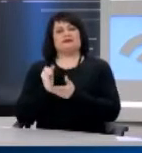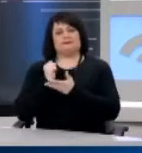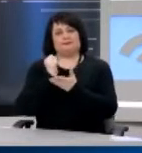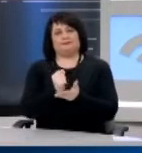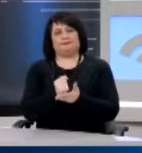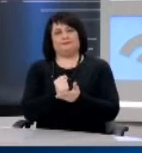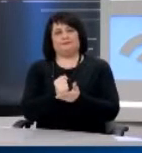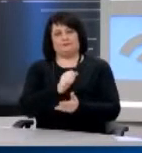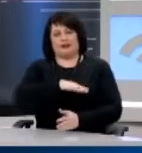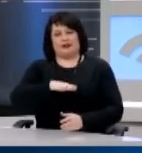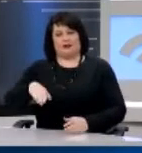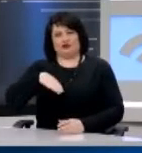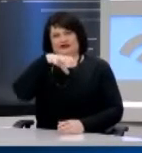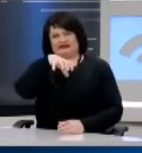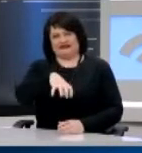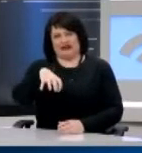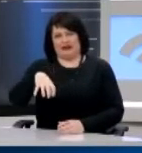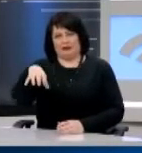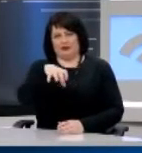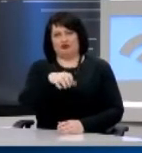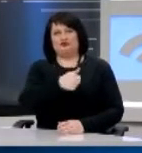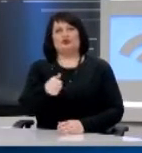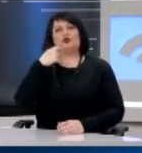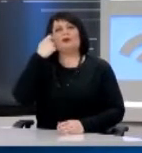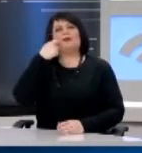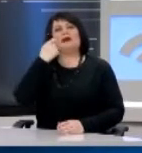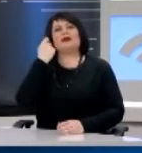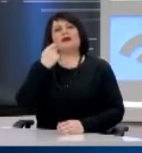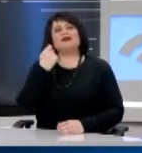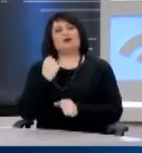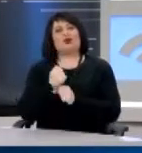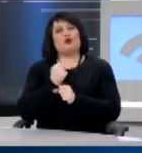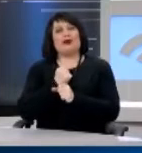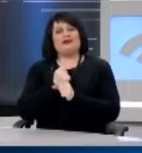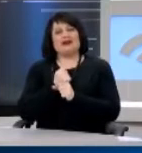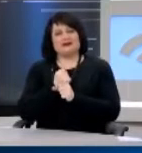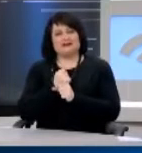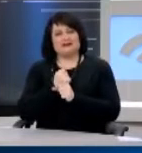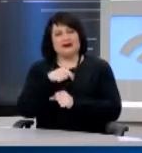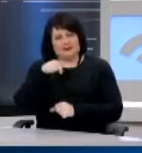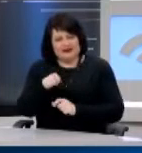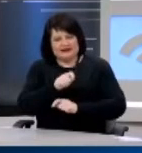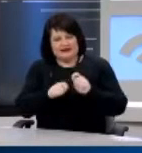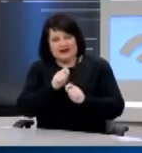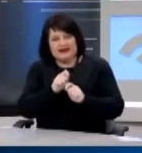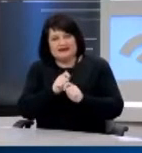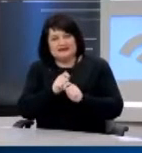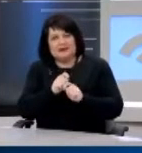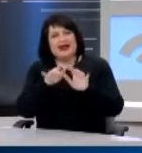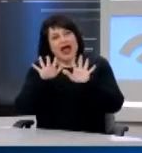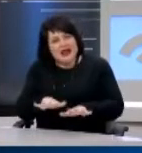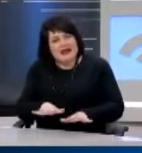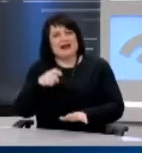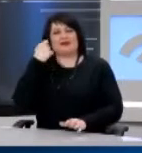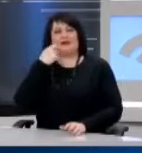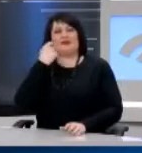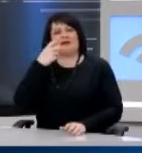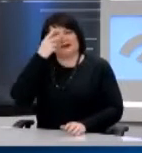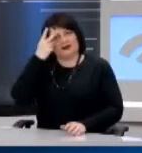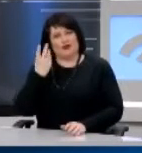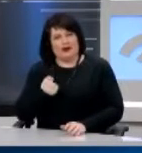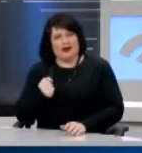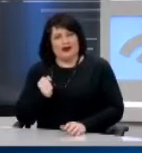μόνο σε εργαζόμενες μητέρες, εμείς έχουμε θεσμοθετήσει να αφορούν και άνεργες, και βεβαίως